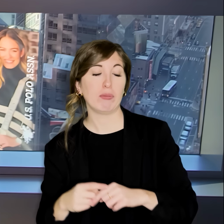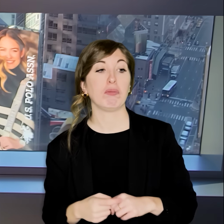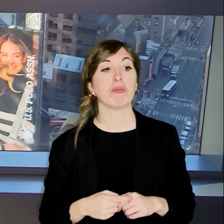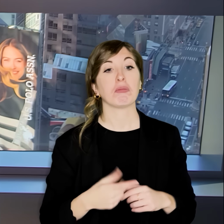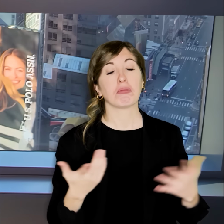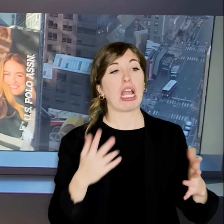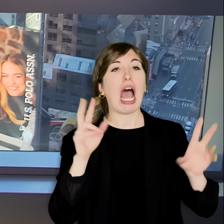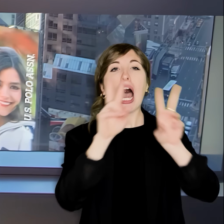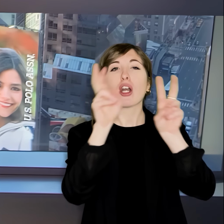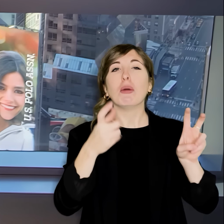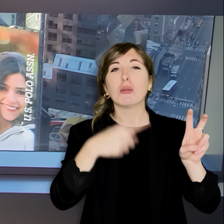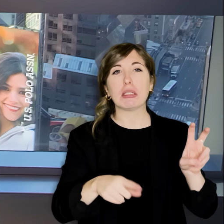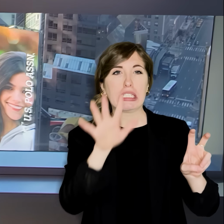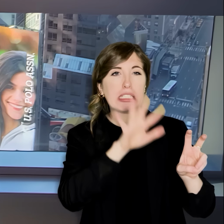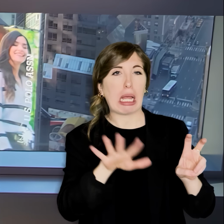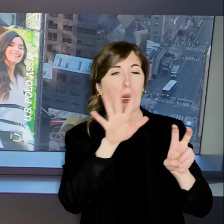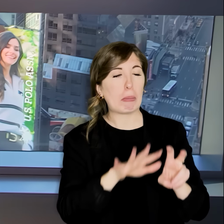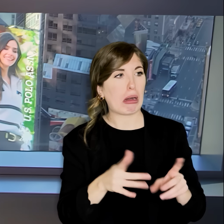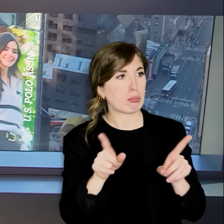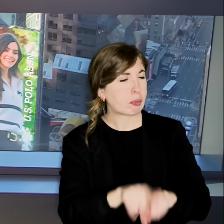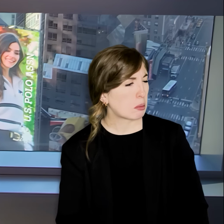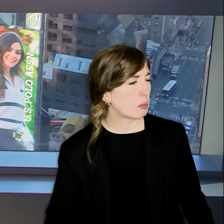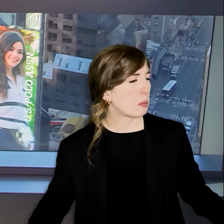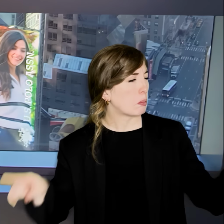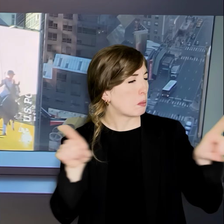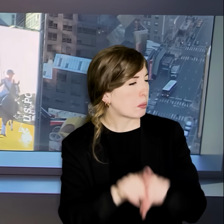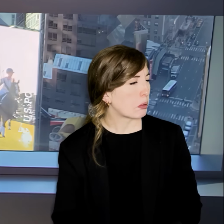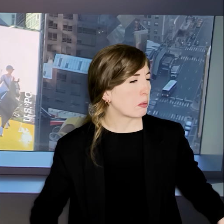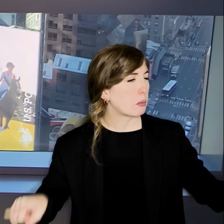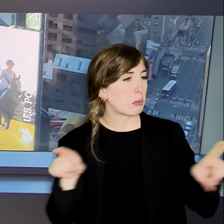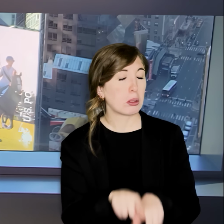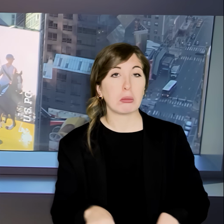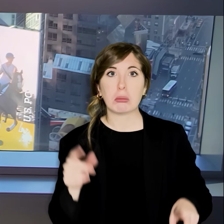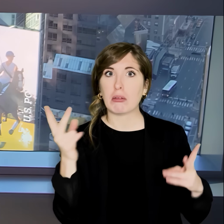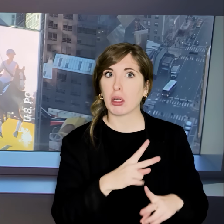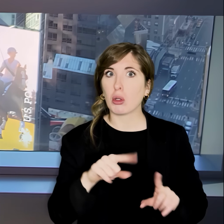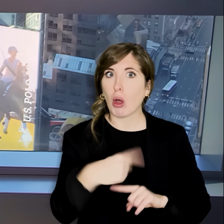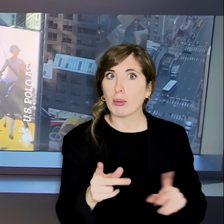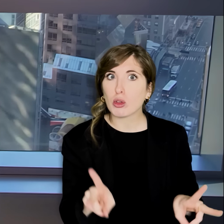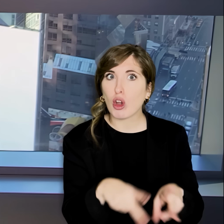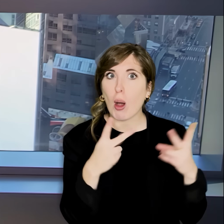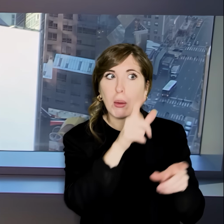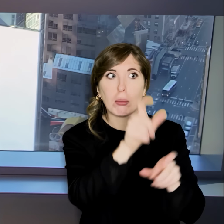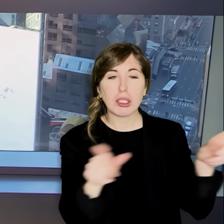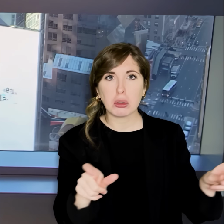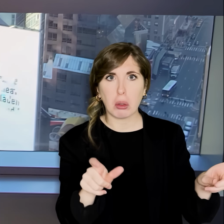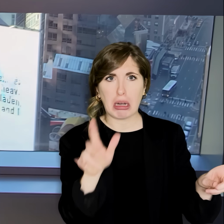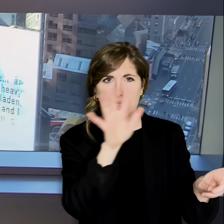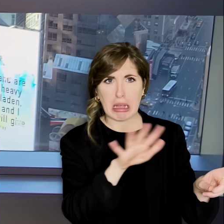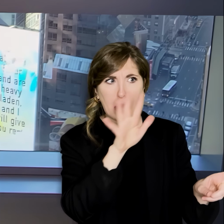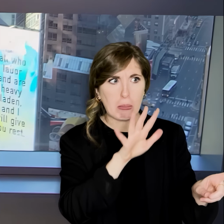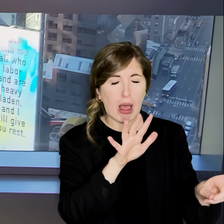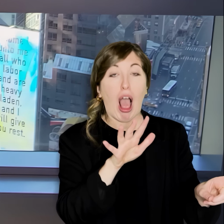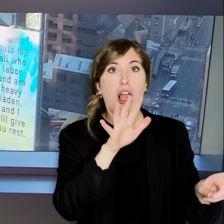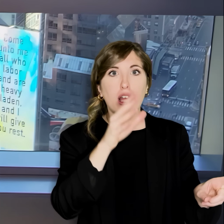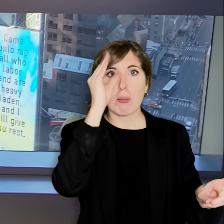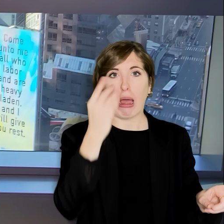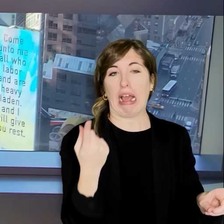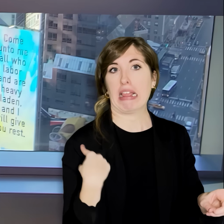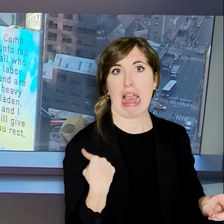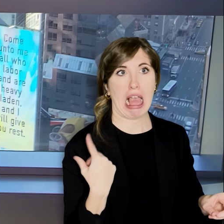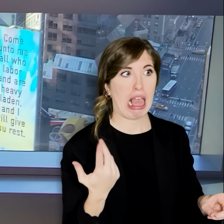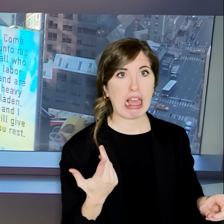sembrare trito e ritrito però scopri che le persone tante cose veramente sembra che le abbiano scoperte ieri e io mi sento